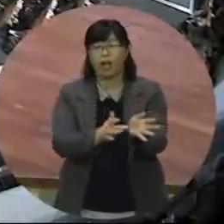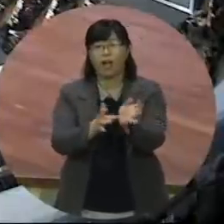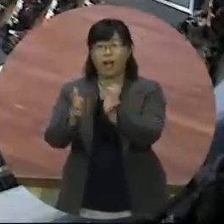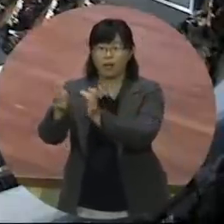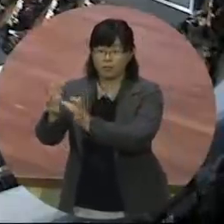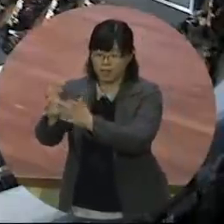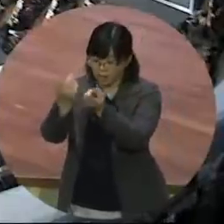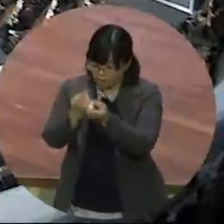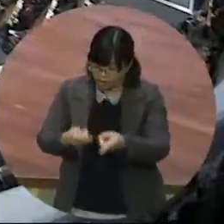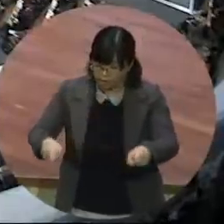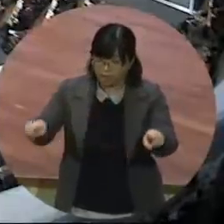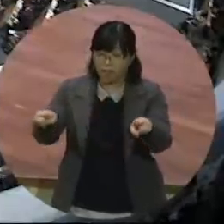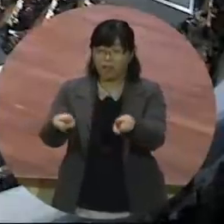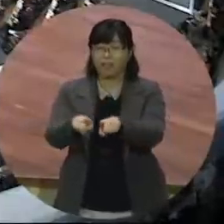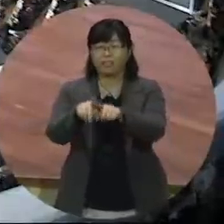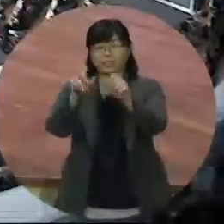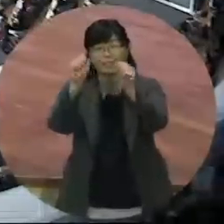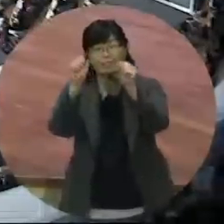예수가